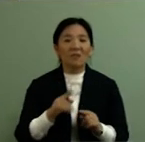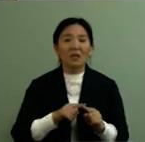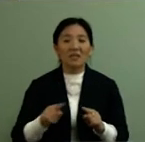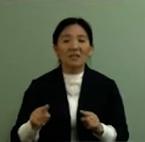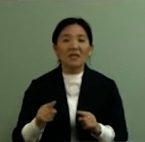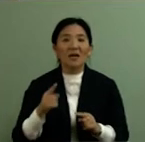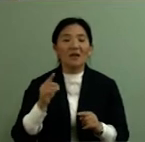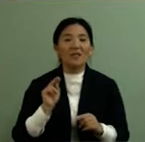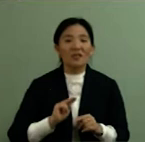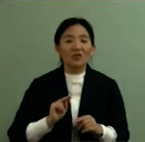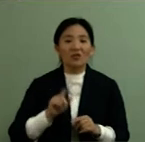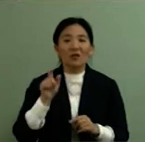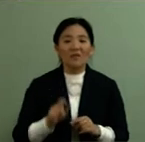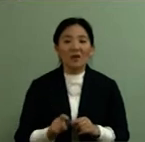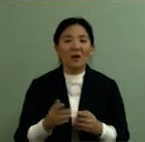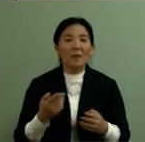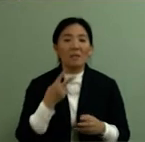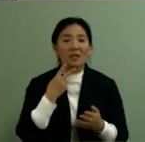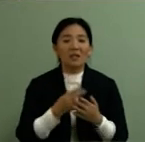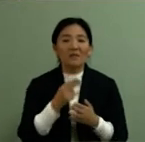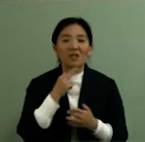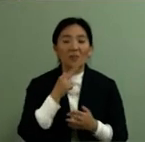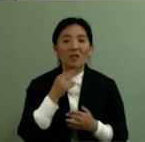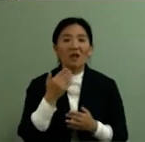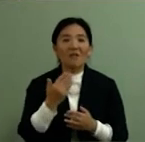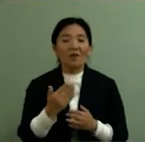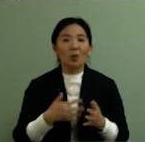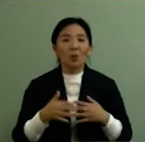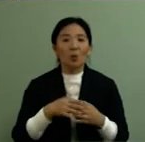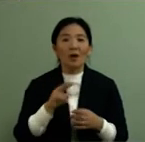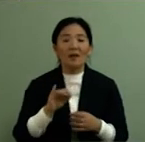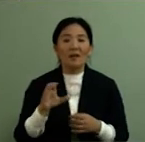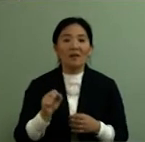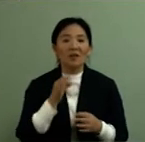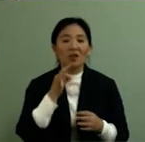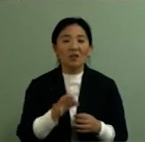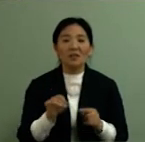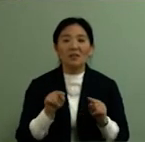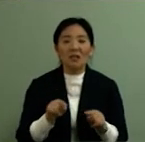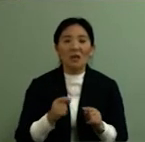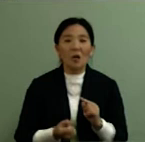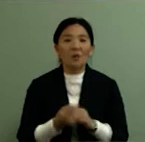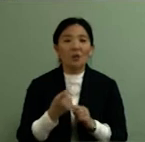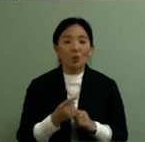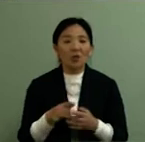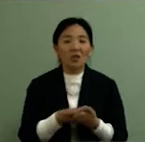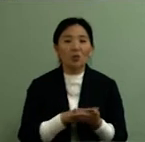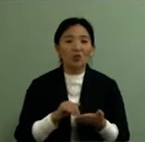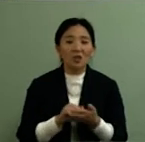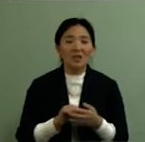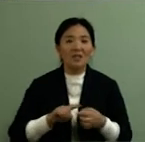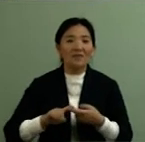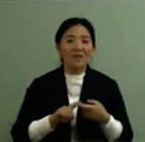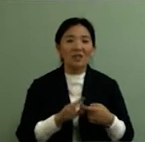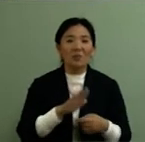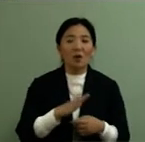процессе деятельности человека. Обратите внимание, вырубка леса. Скажите, здесь происходит разрушение